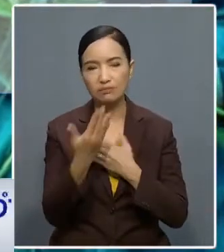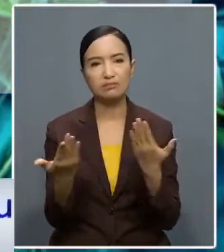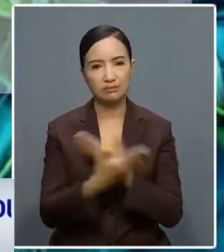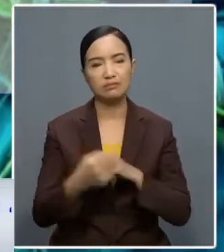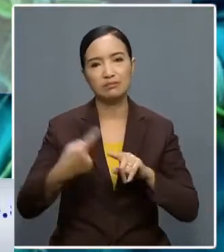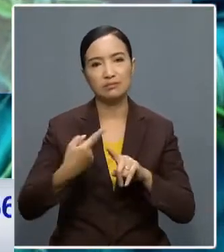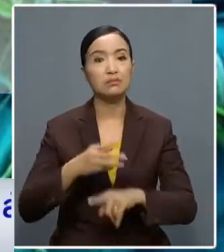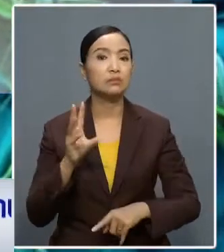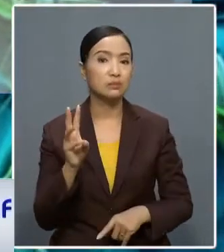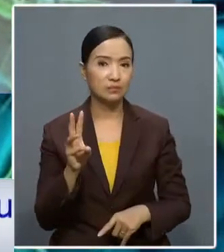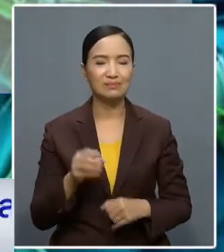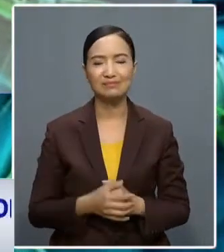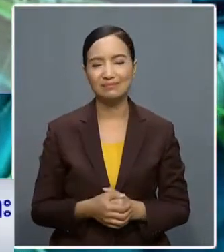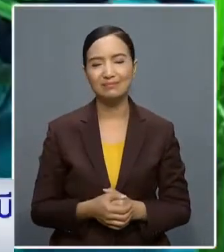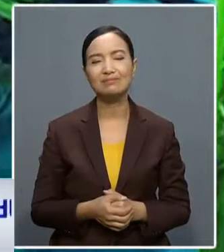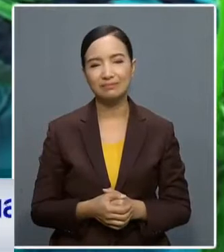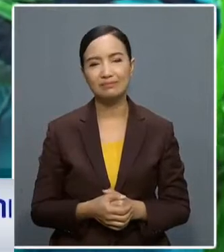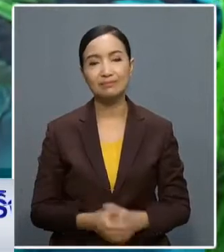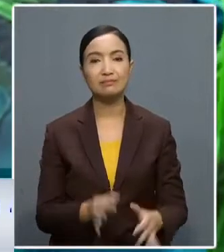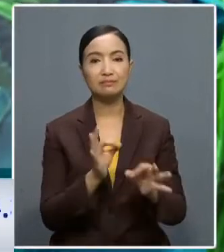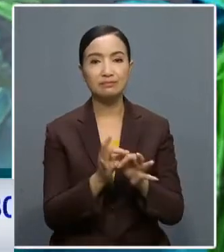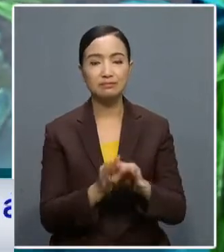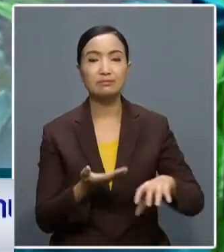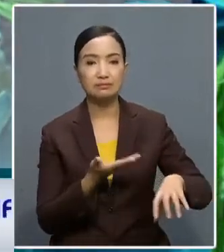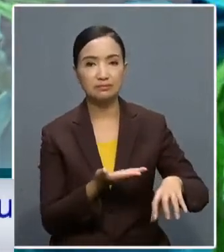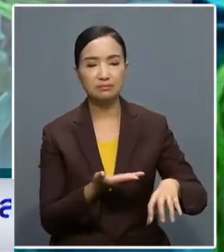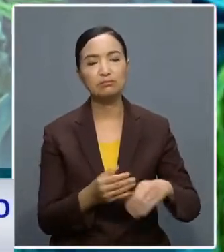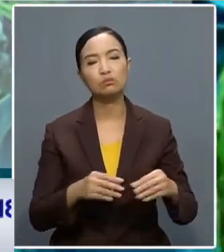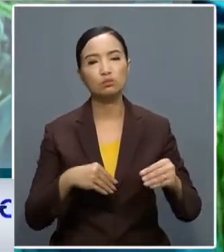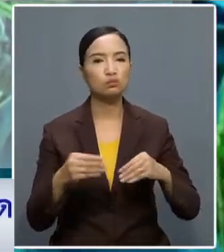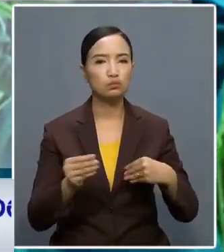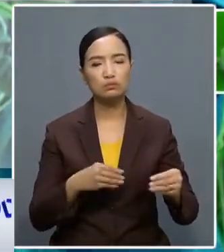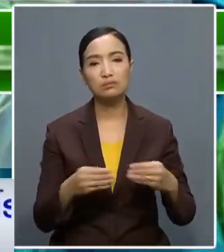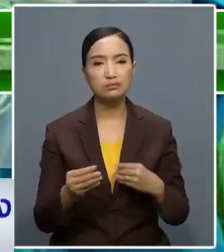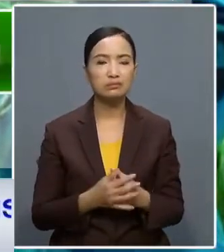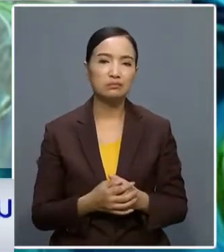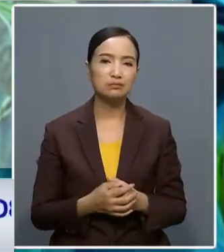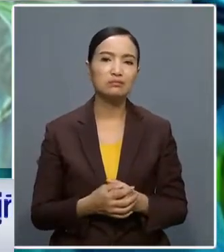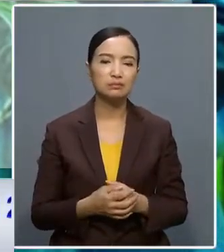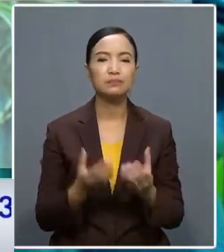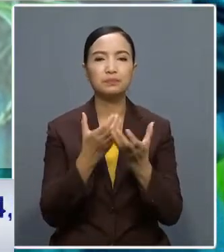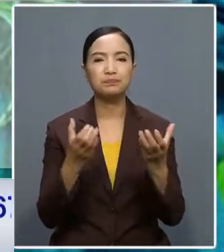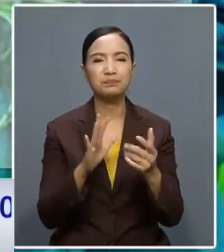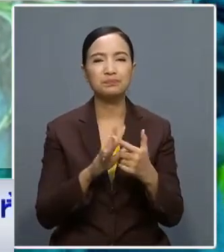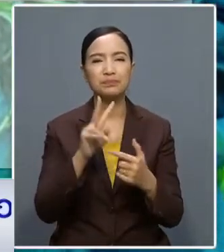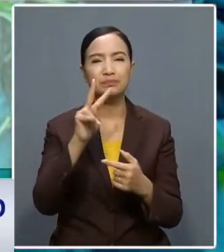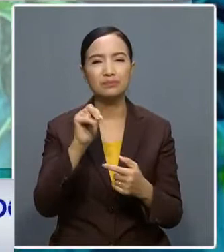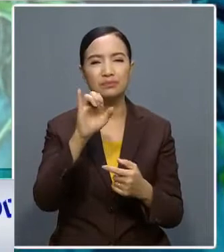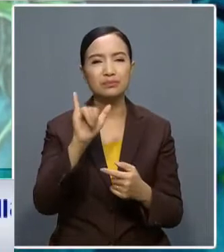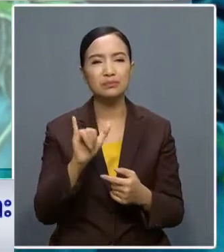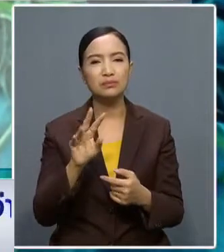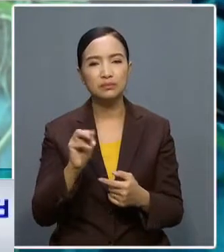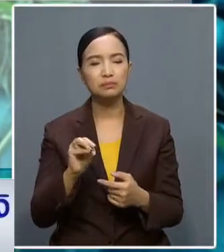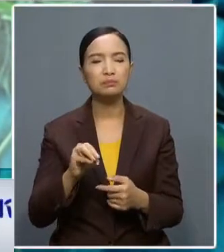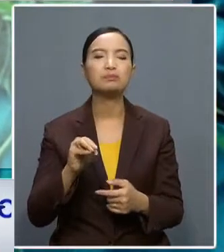6เดือนแรกนะครับเนาะแล้วก็ธนาคารก็ลดหย่อนผ่อนปลนในเรื่องของค่าธรรมเนียมเพื่อที่ช่วยลูกค้าอีกทางนึงด้วย ครับ ถ้